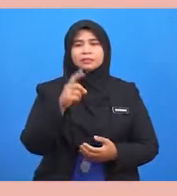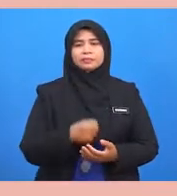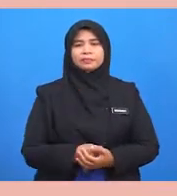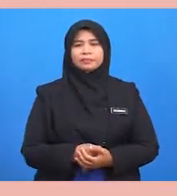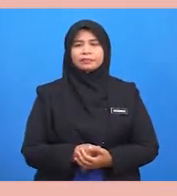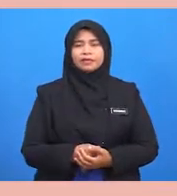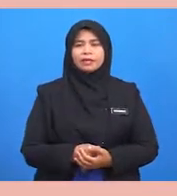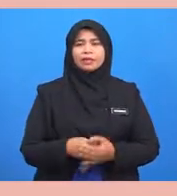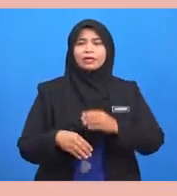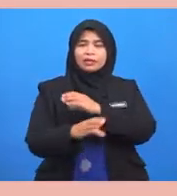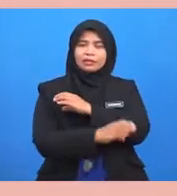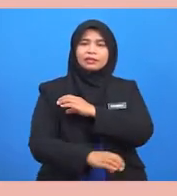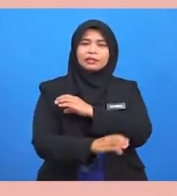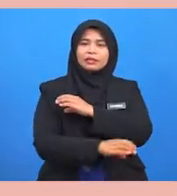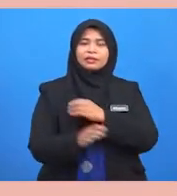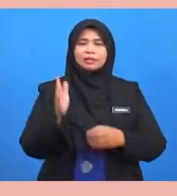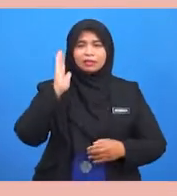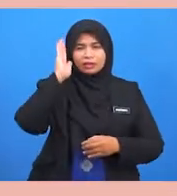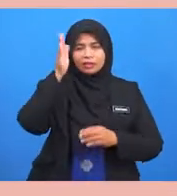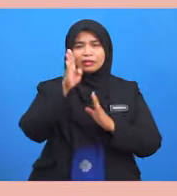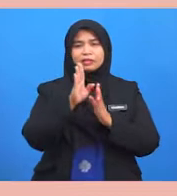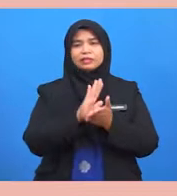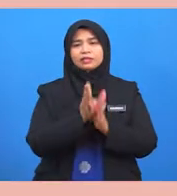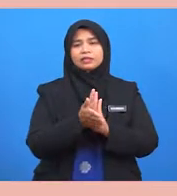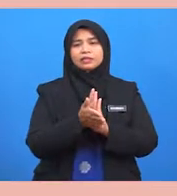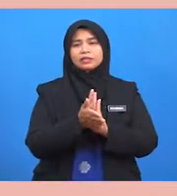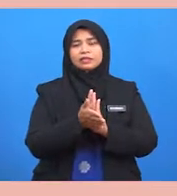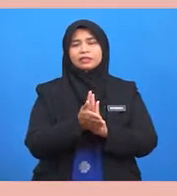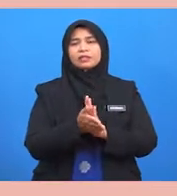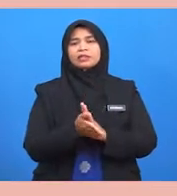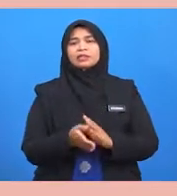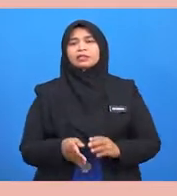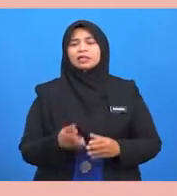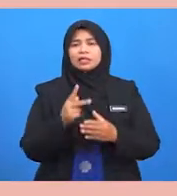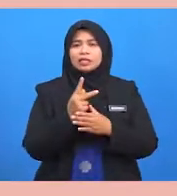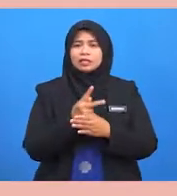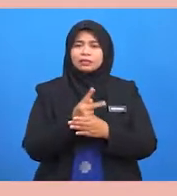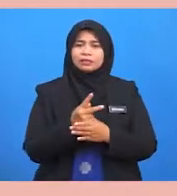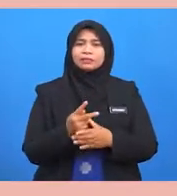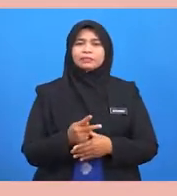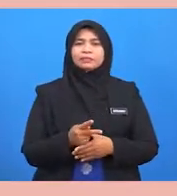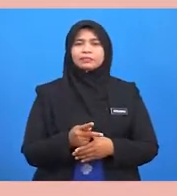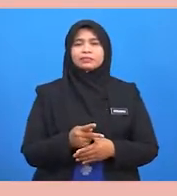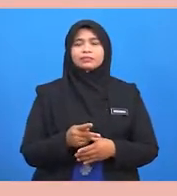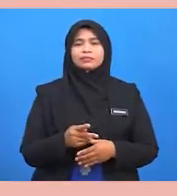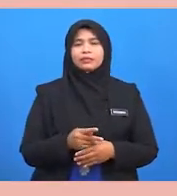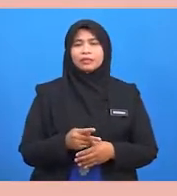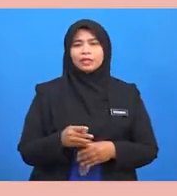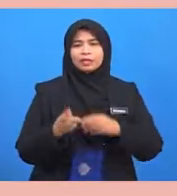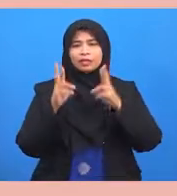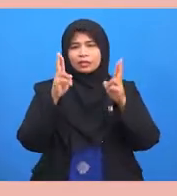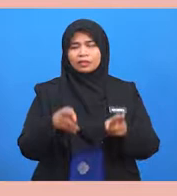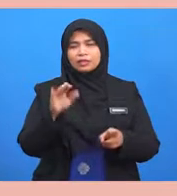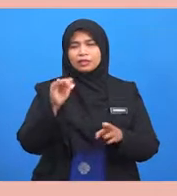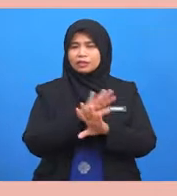Pertama, negara akan menjadi huru-hara dan kacau bilau. Rakyat